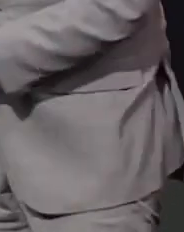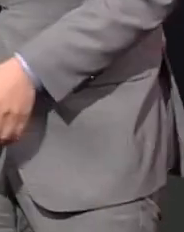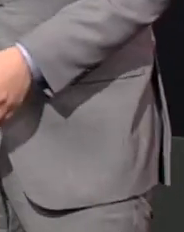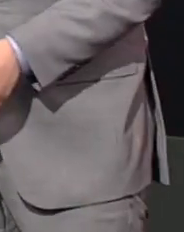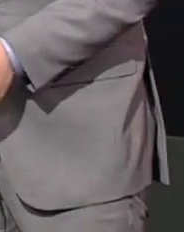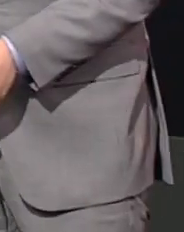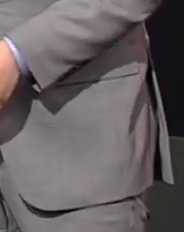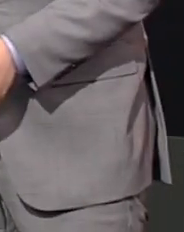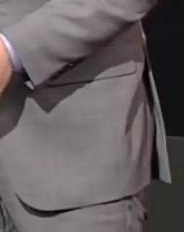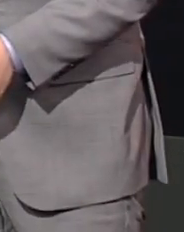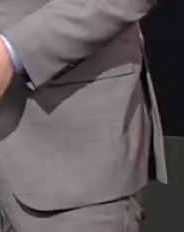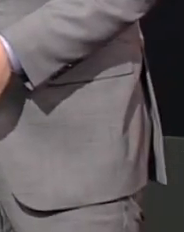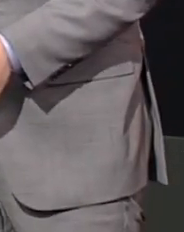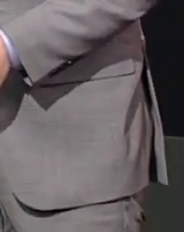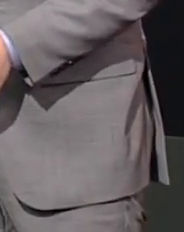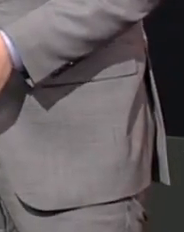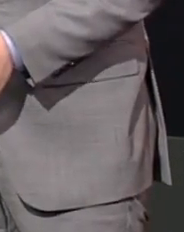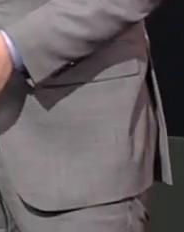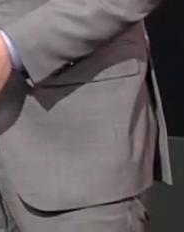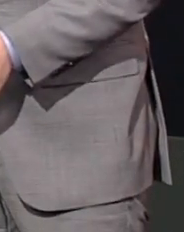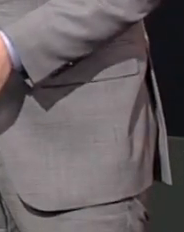이거 눌러주세요